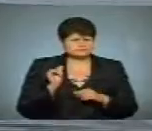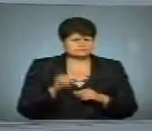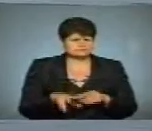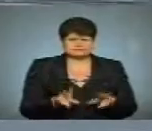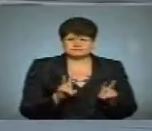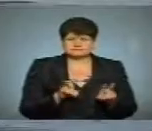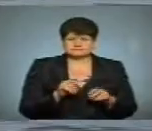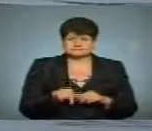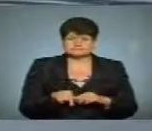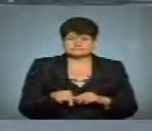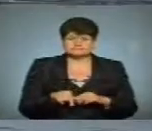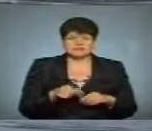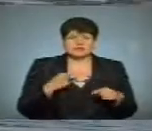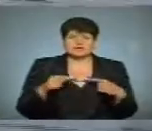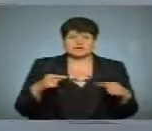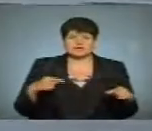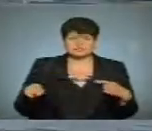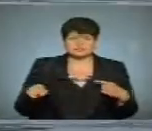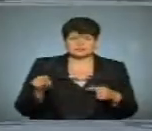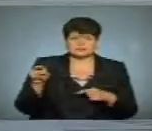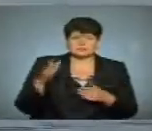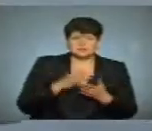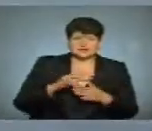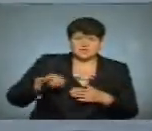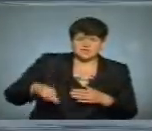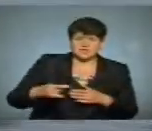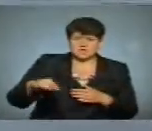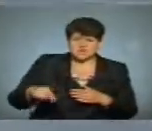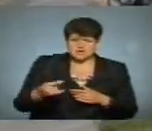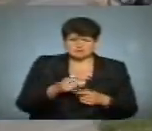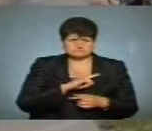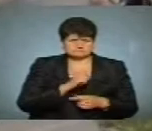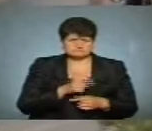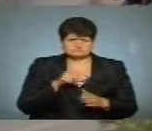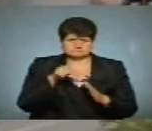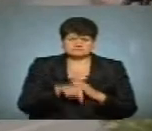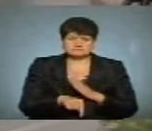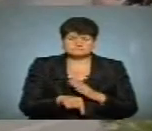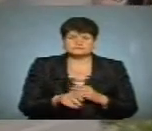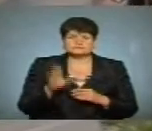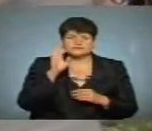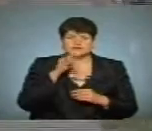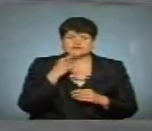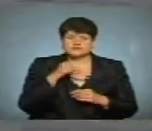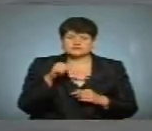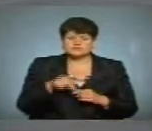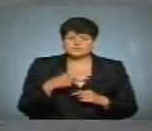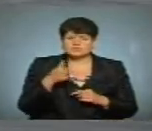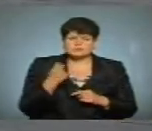Воно різне. От там є ями такі глибоченькі. Василь Михайлюк розповів, що цьогоріч на